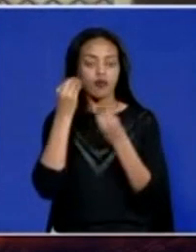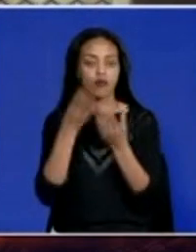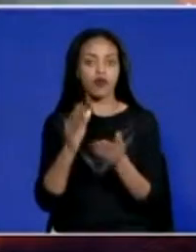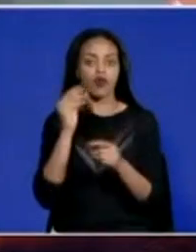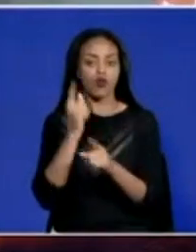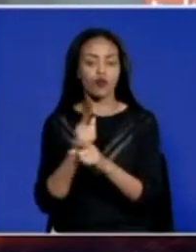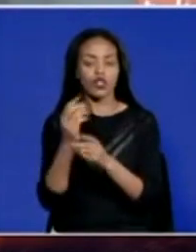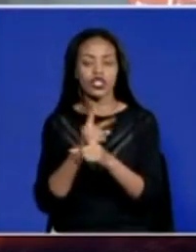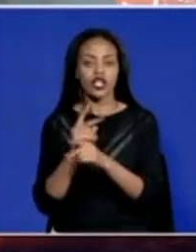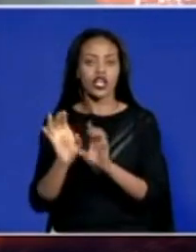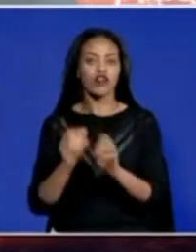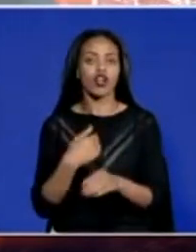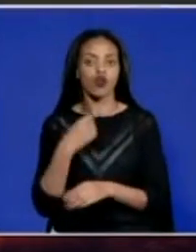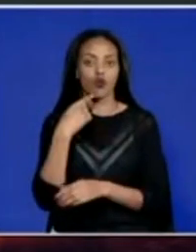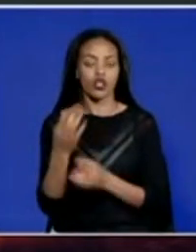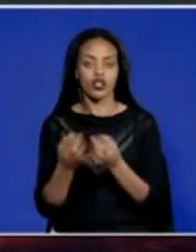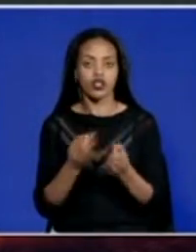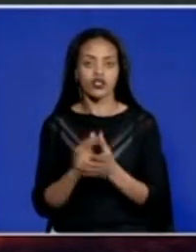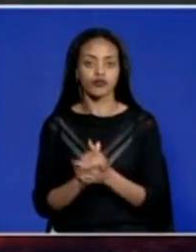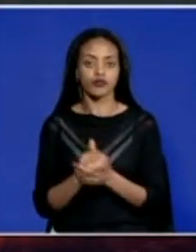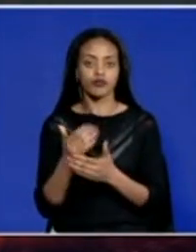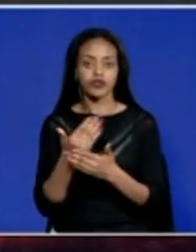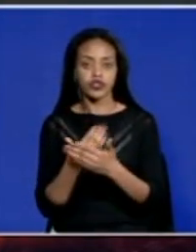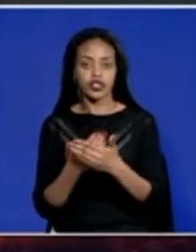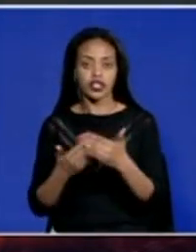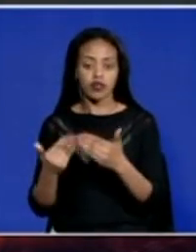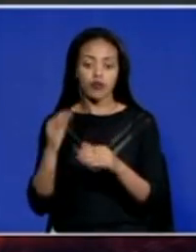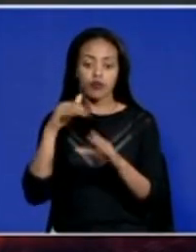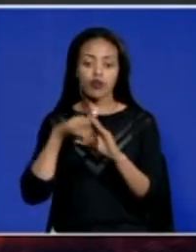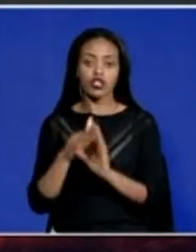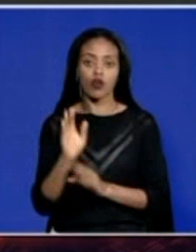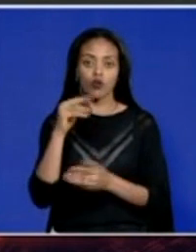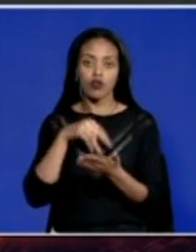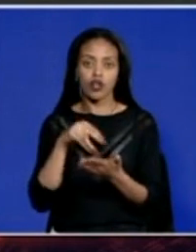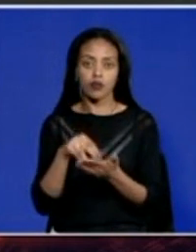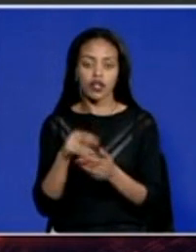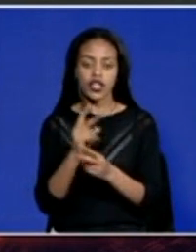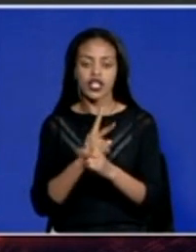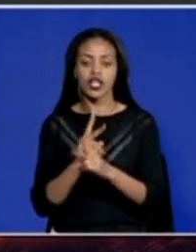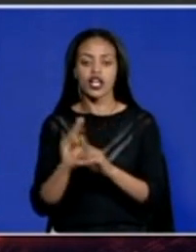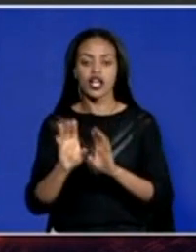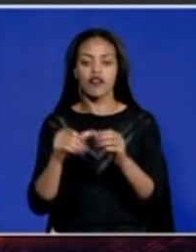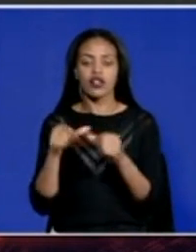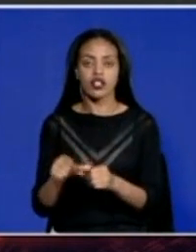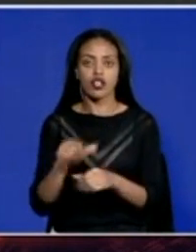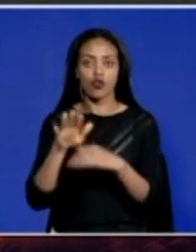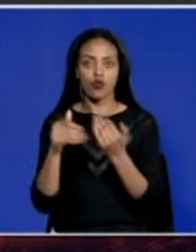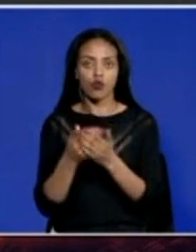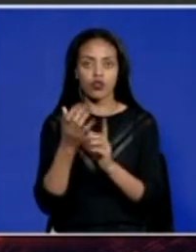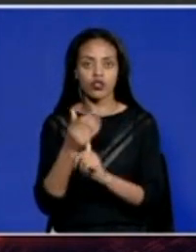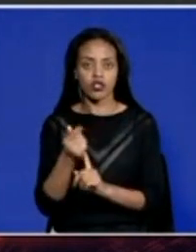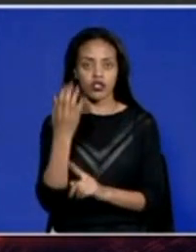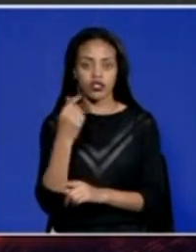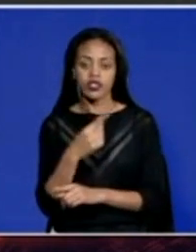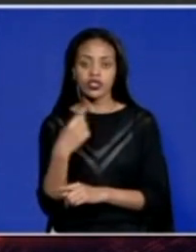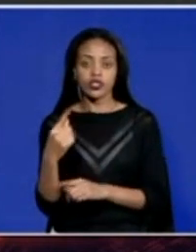ግቡእ ጥንቃቐ ይገብራ ከም ዘለዋ እየን ገሊፀን ቅድሚያ መቕላኣች ቅድሚ ምእታይ ይልባዕሉ ጥንቃቐ ነገርና ኢና ፀኒሕና ኣልኮል ሳኒታይዘር ሕድሕድ